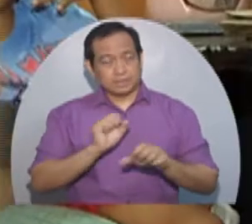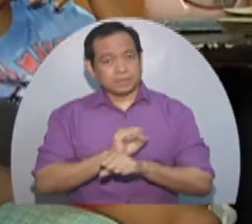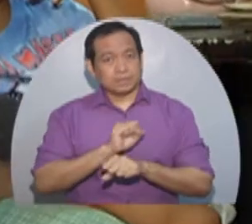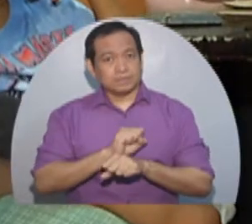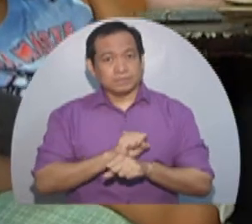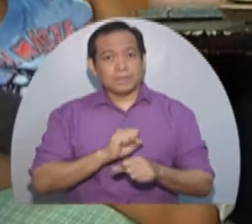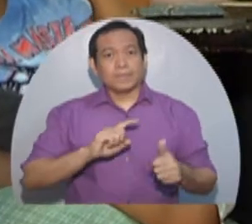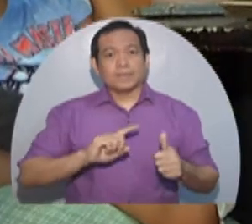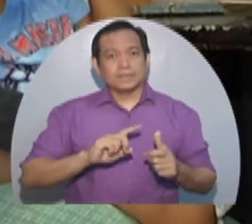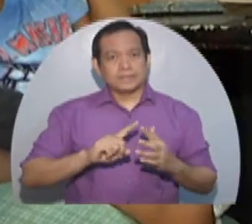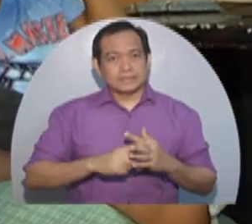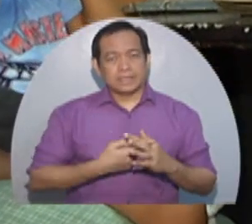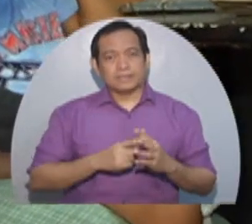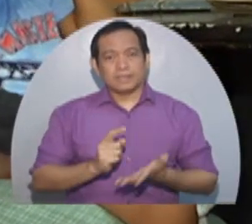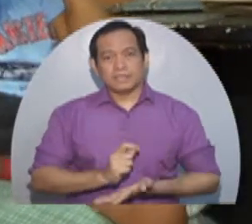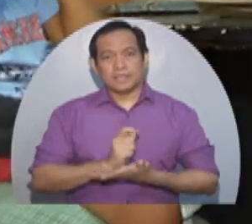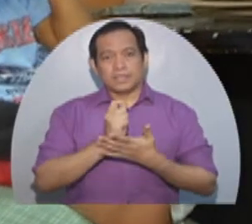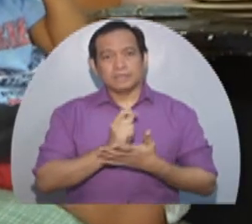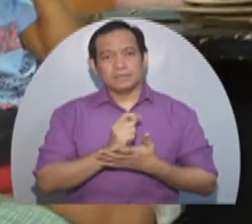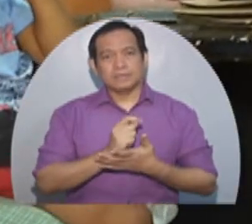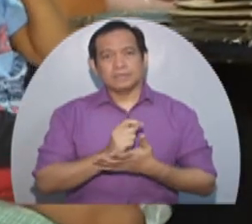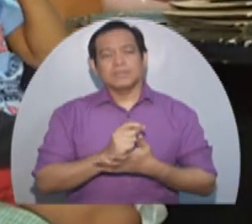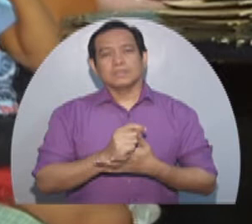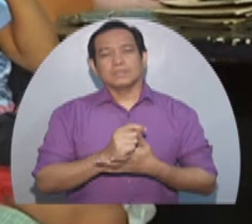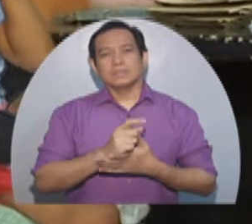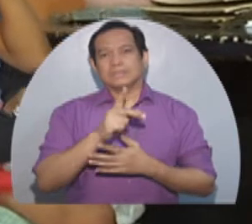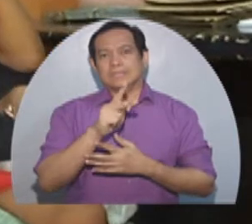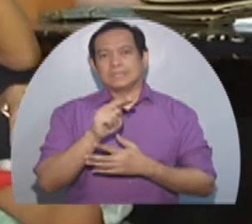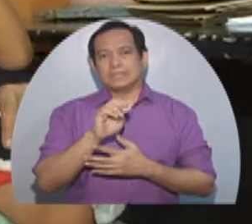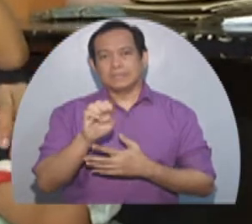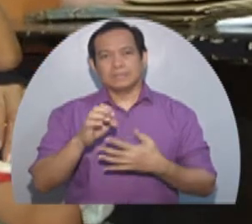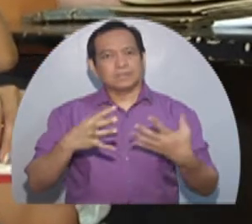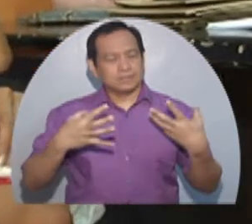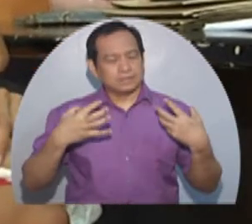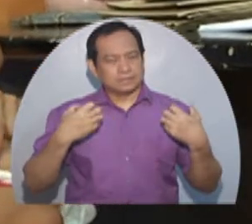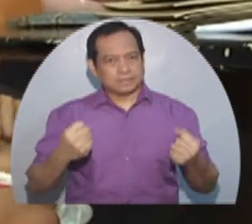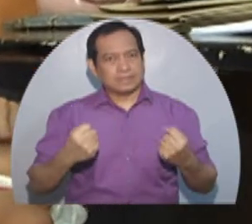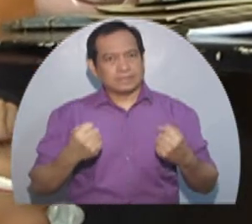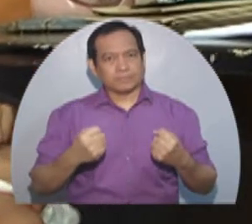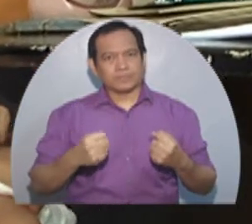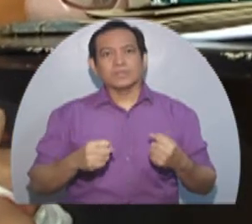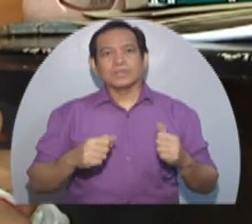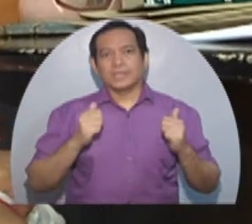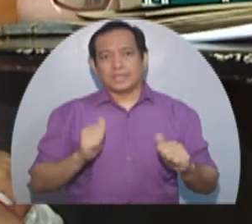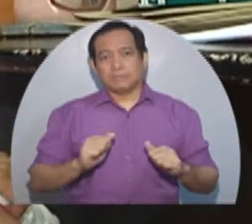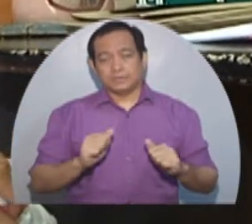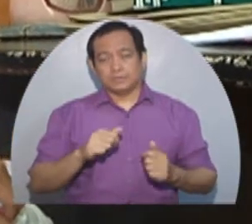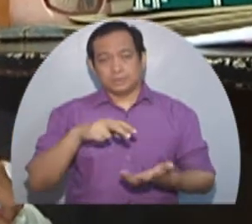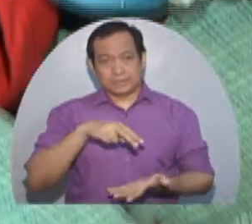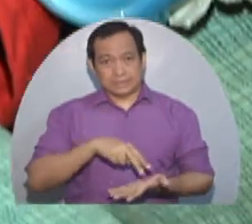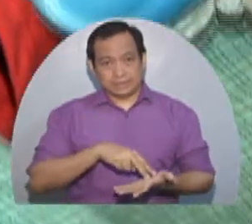ko. Nag-umpisa po siya mag-therapy. Yung tuwod niya po nagkaroon po ng lakas na parang